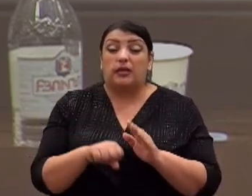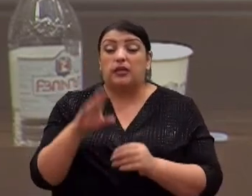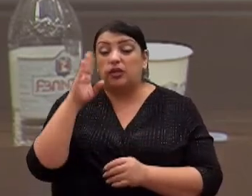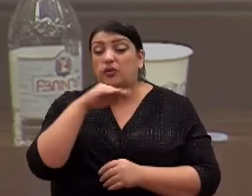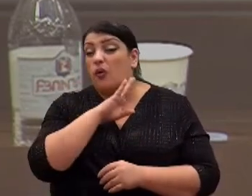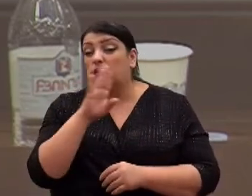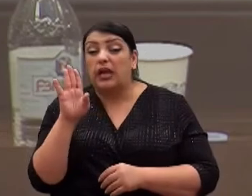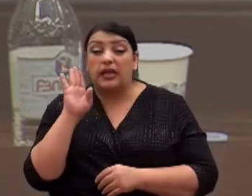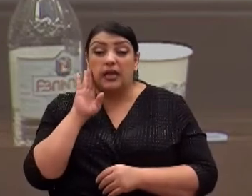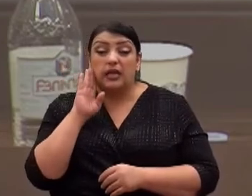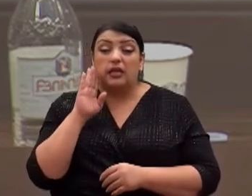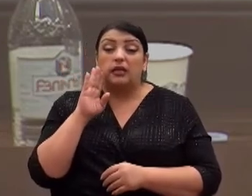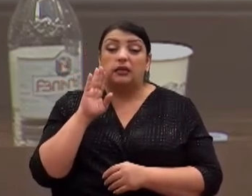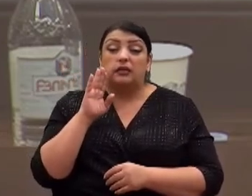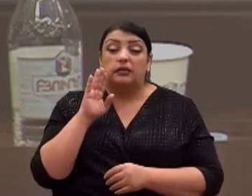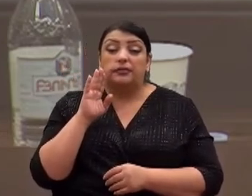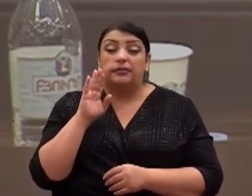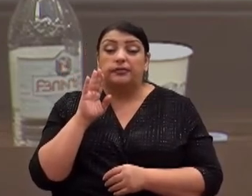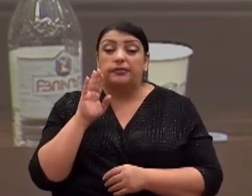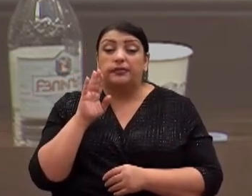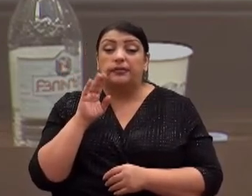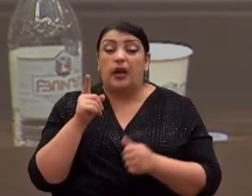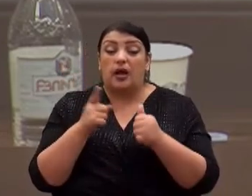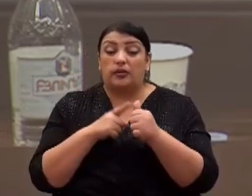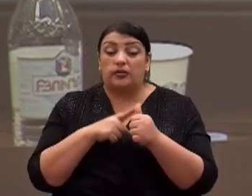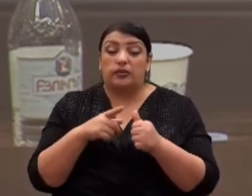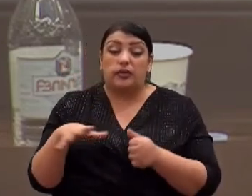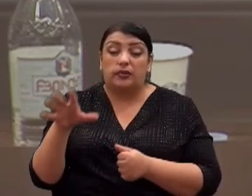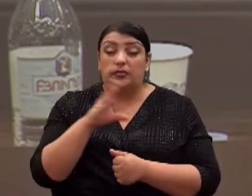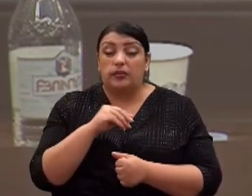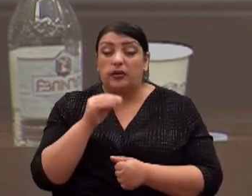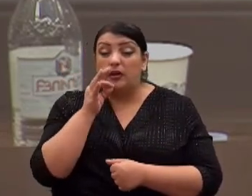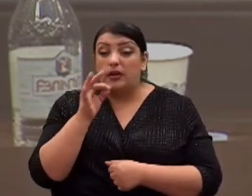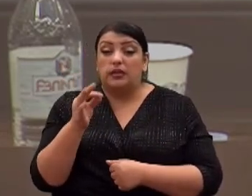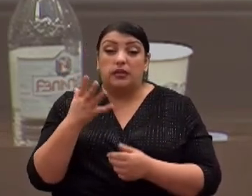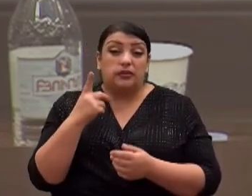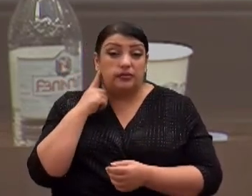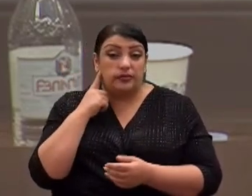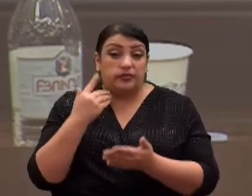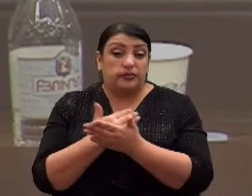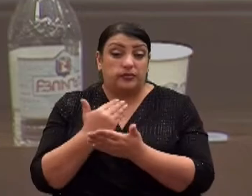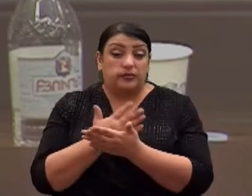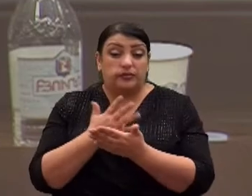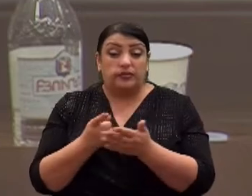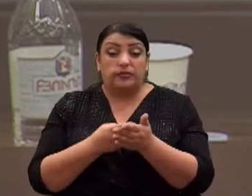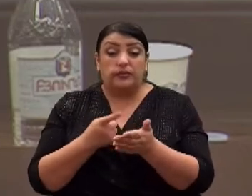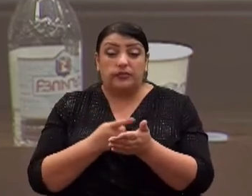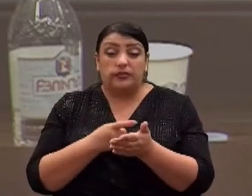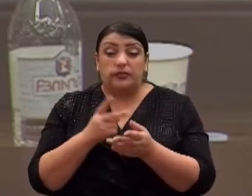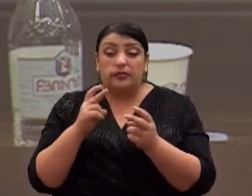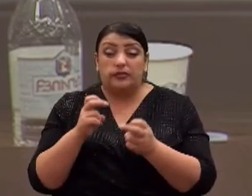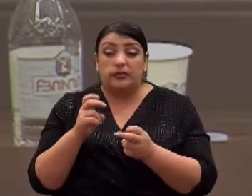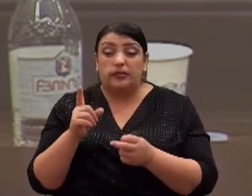ծնողների, զինծառայողների անունները եւ խնդրում եմ, եթե կարող եք ինչ-որ տեղեկություններ հայտնել այս քրեական գործերի